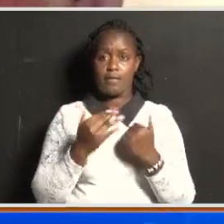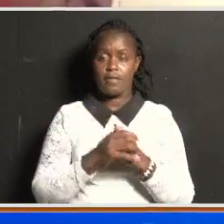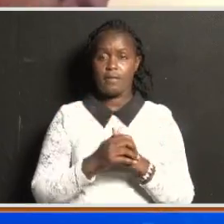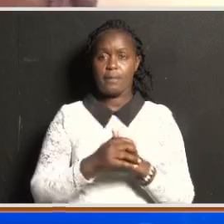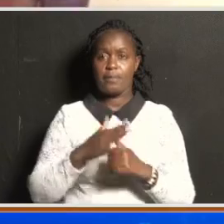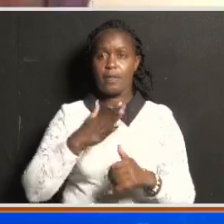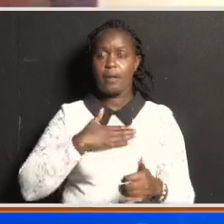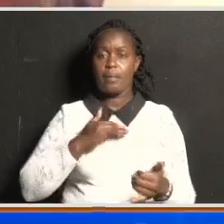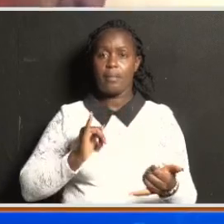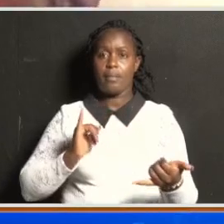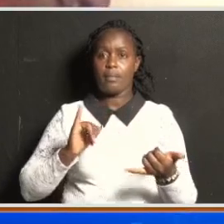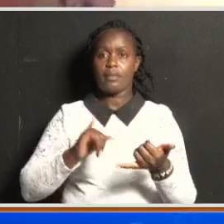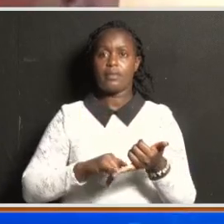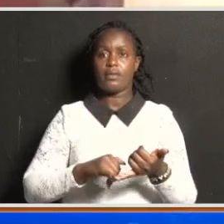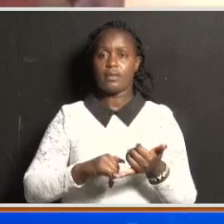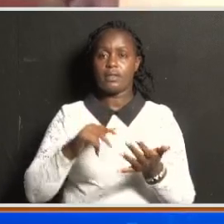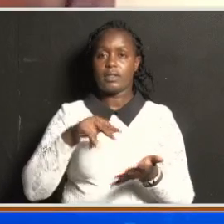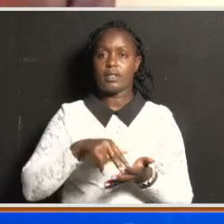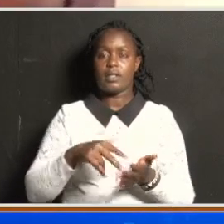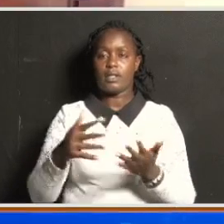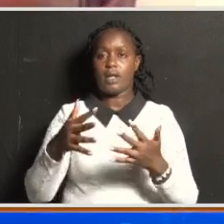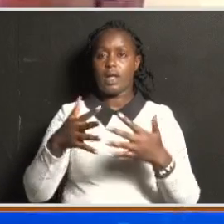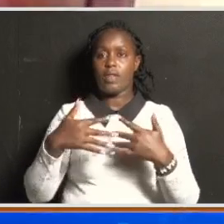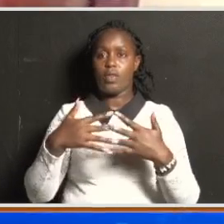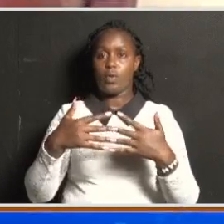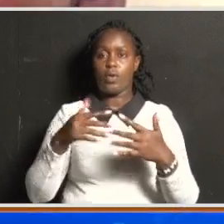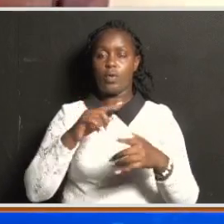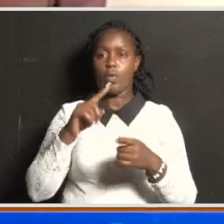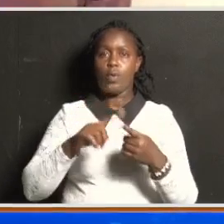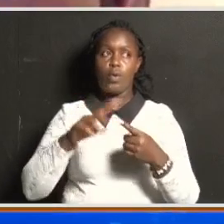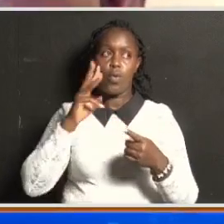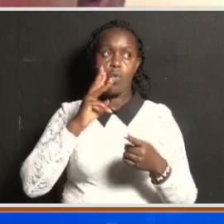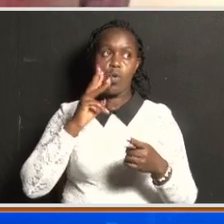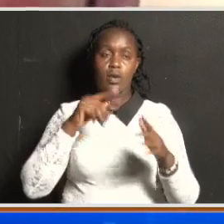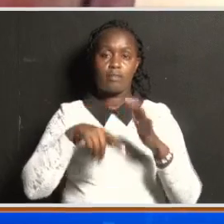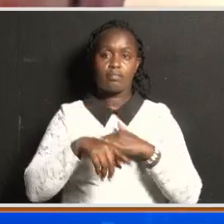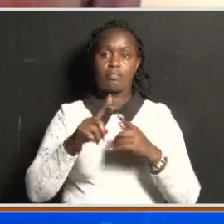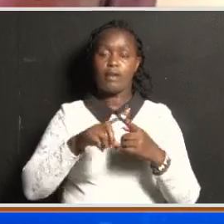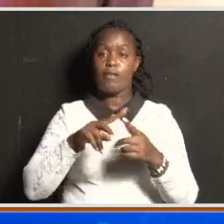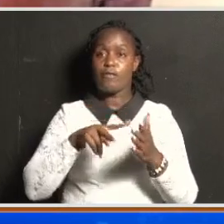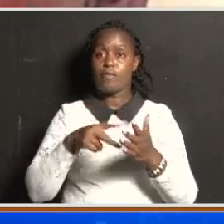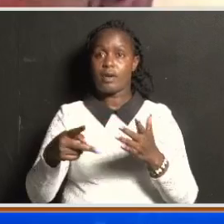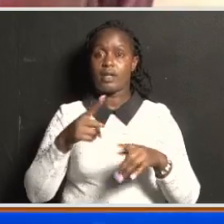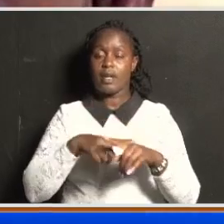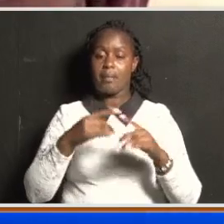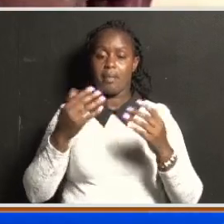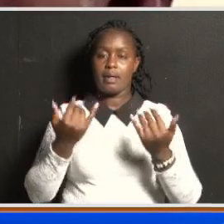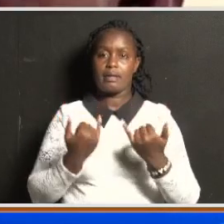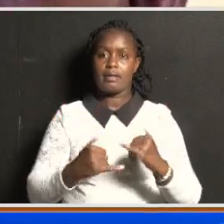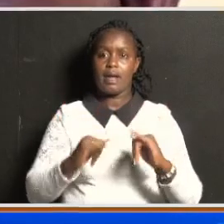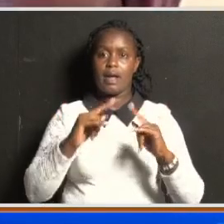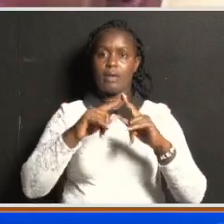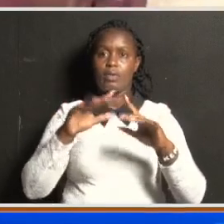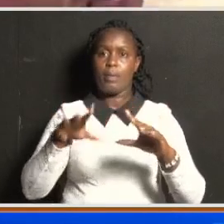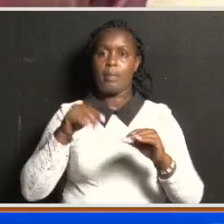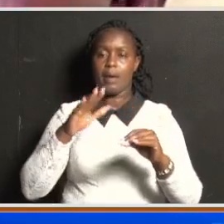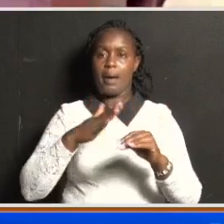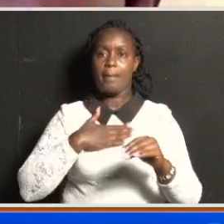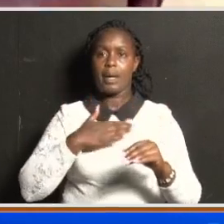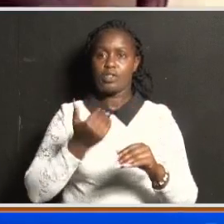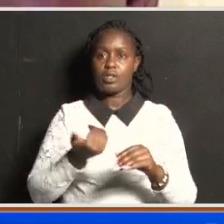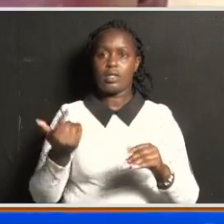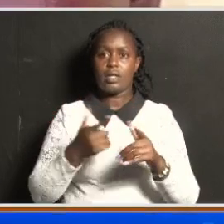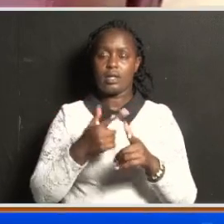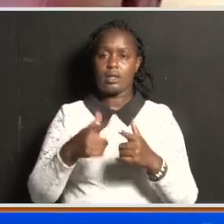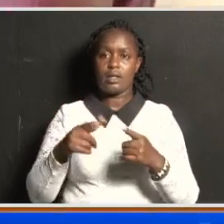wife was standing near the window when the flood water came through. She fell down, and as I tried to carry my child out of the house, I was pushed down,